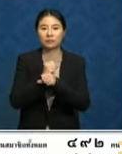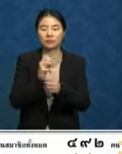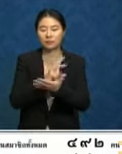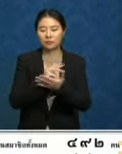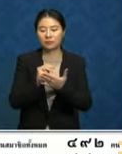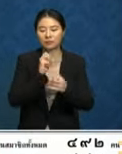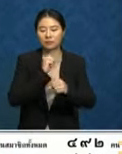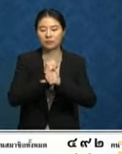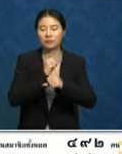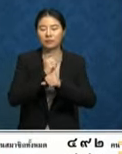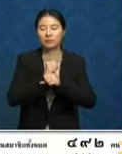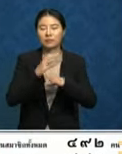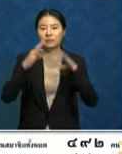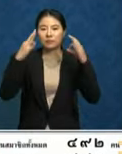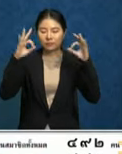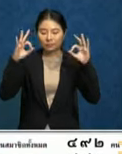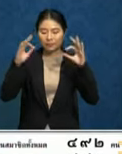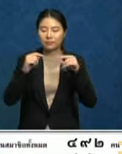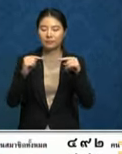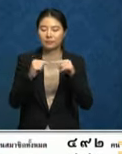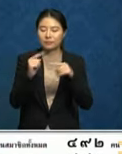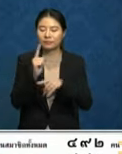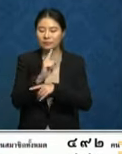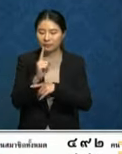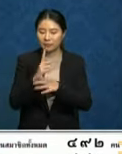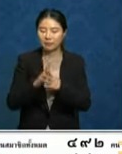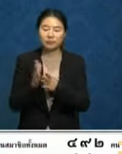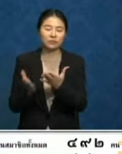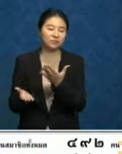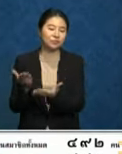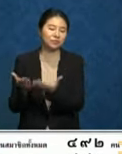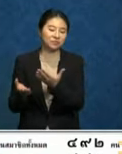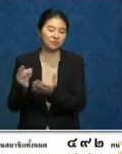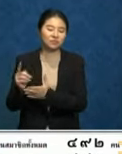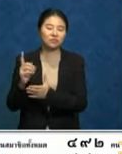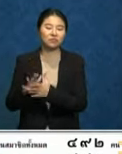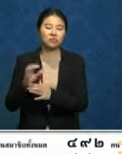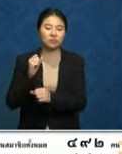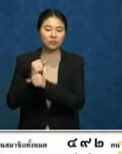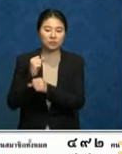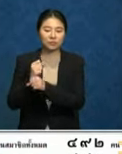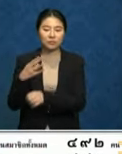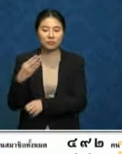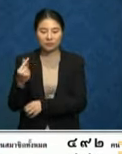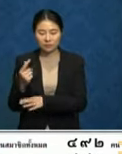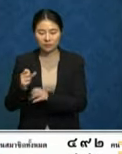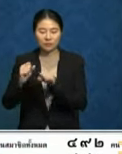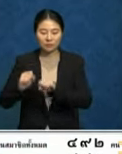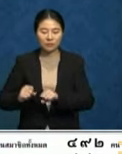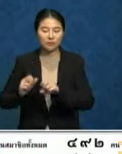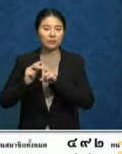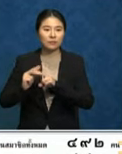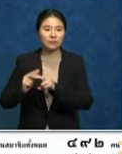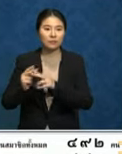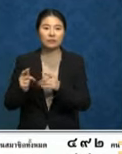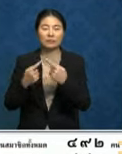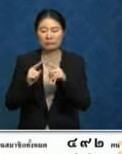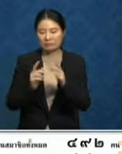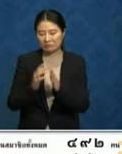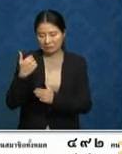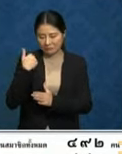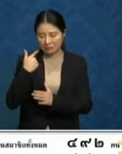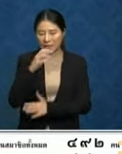เป็นอิสระมีคความคล่องตัวต่างๆนานามากมายอันนี้เป็นข้อดีแต่ความท้าทายที่จะเกิดขึ้นมีอยู่ 3